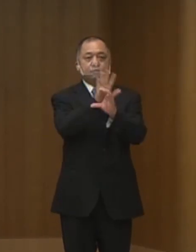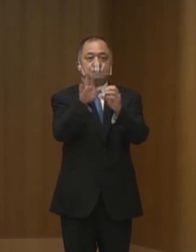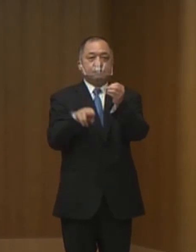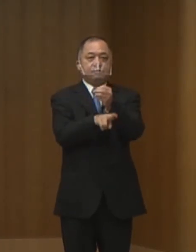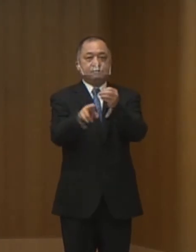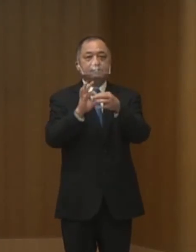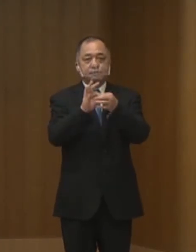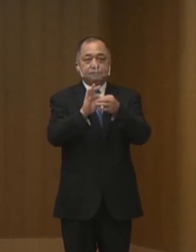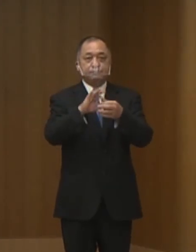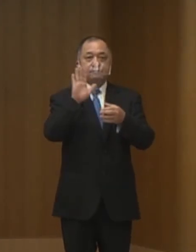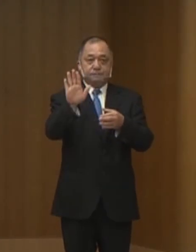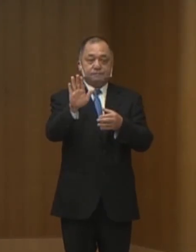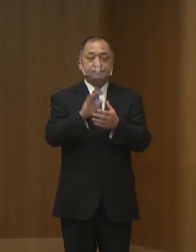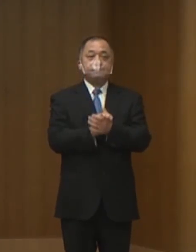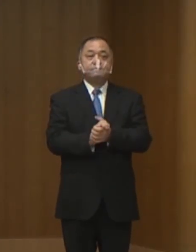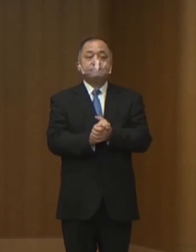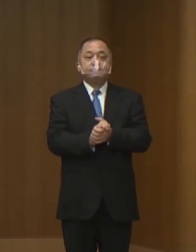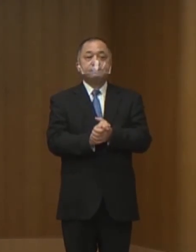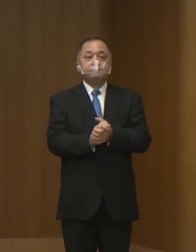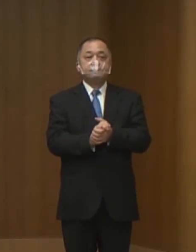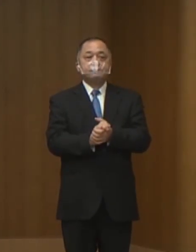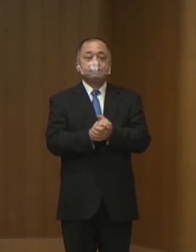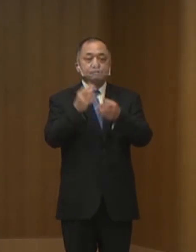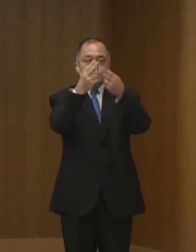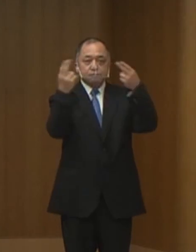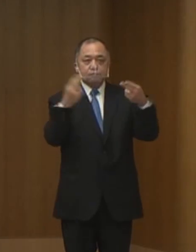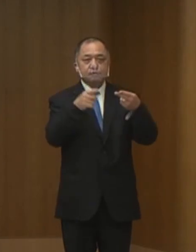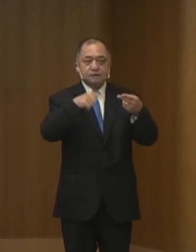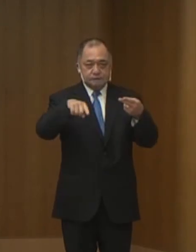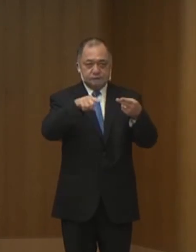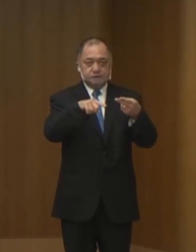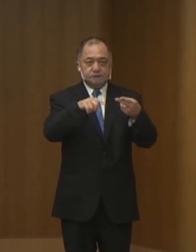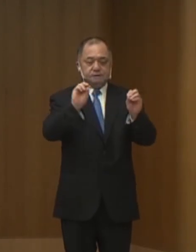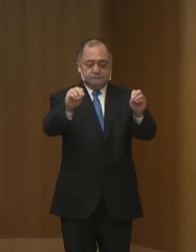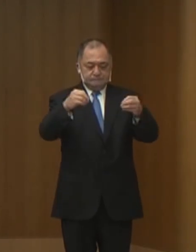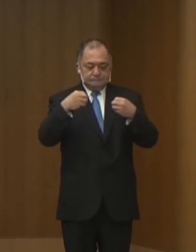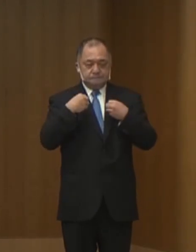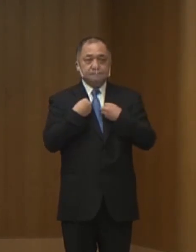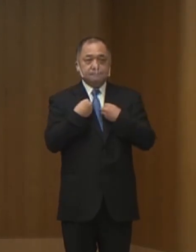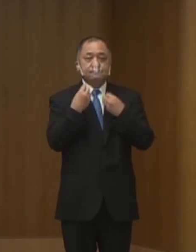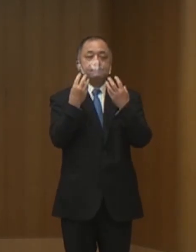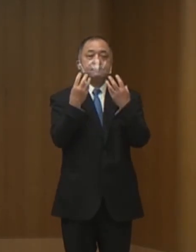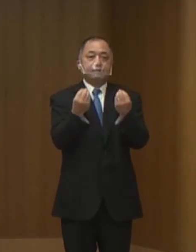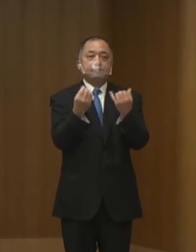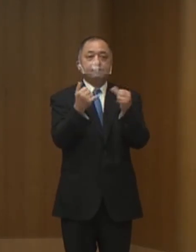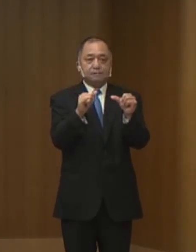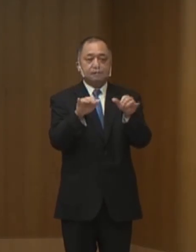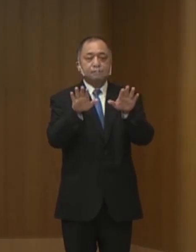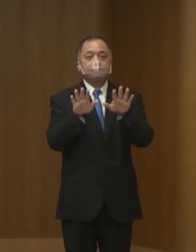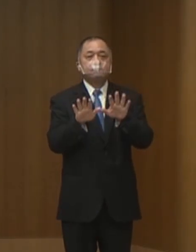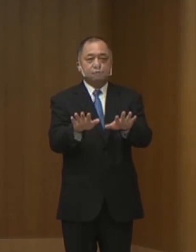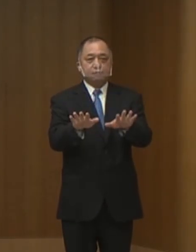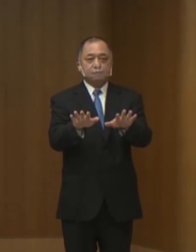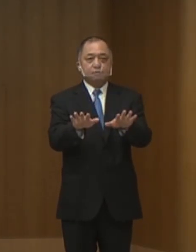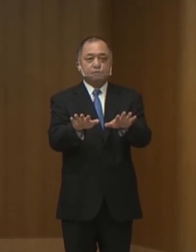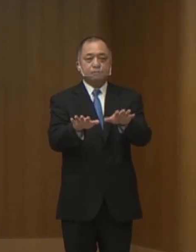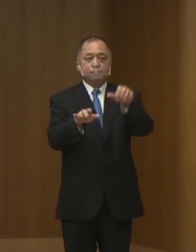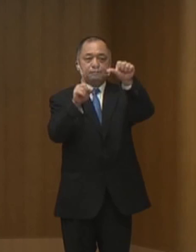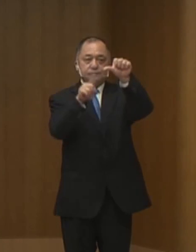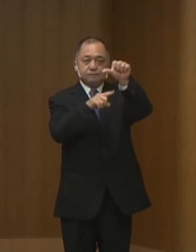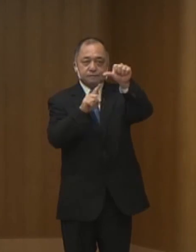してございます。はじめに道内において新型コロナウイルスに感染をされました方が本日5